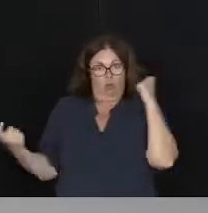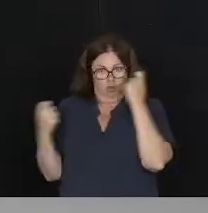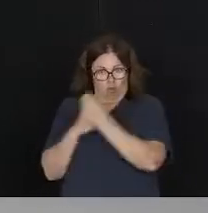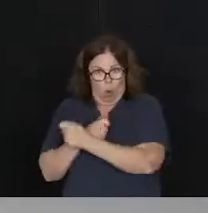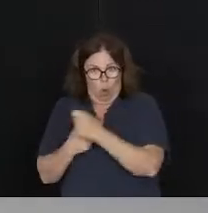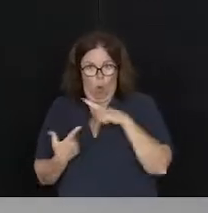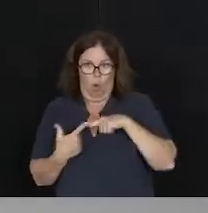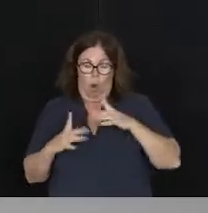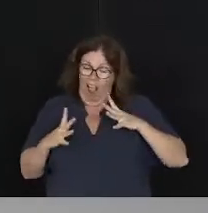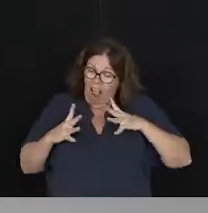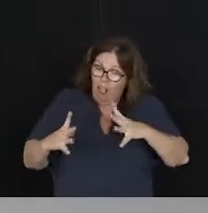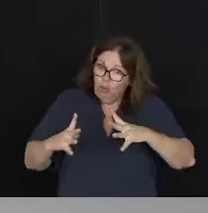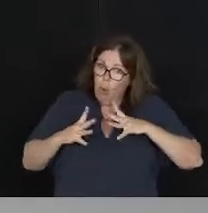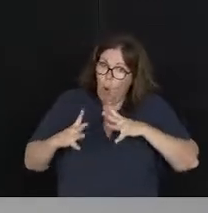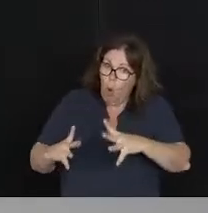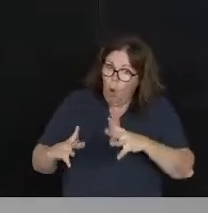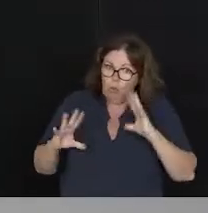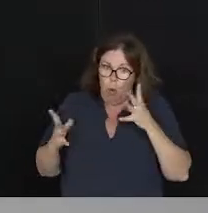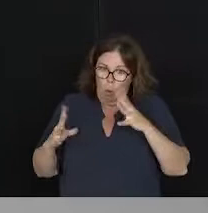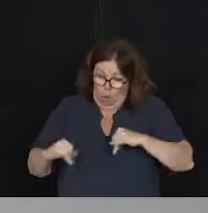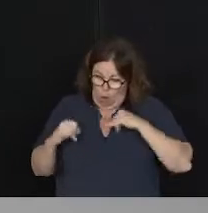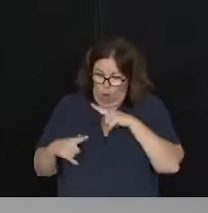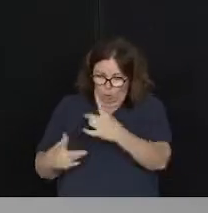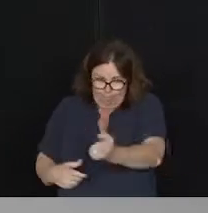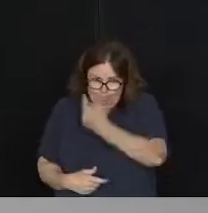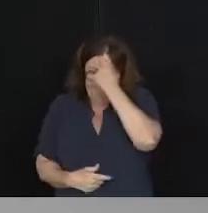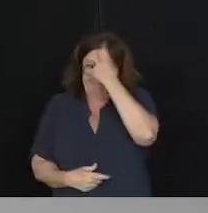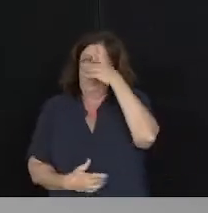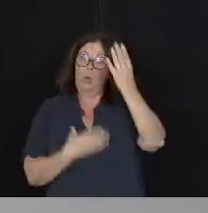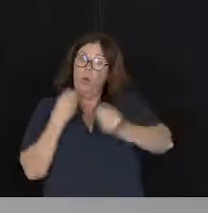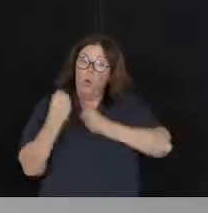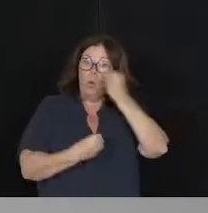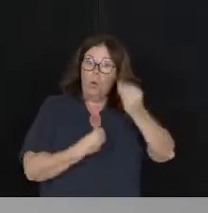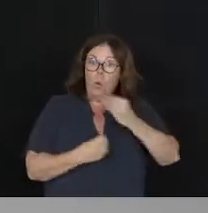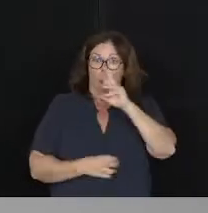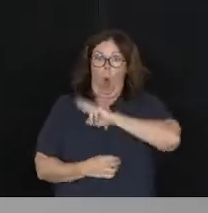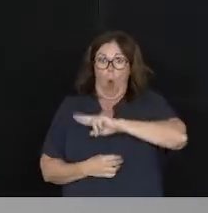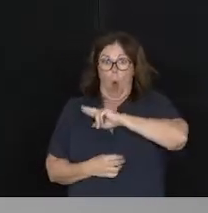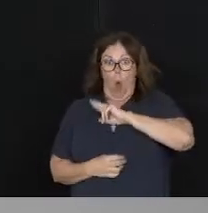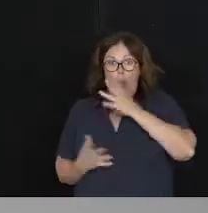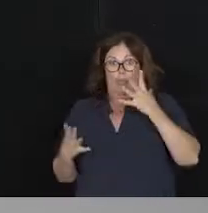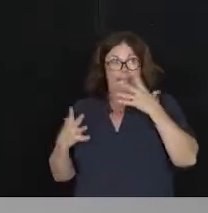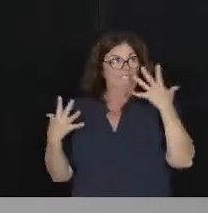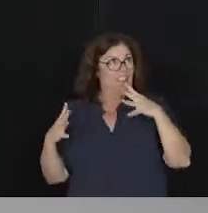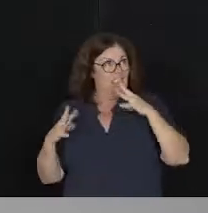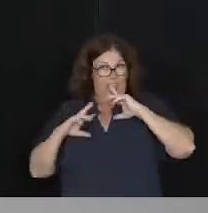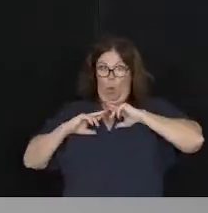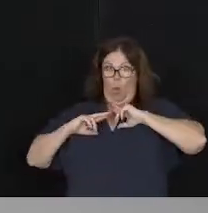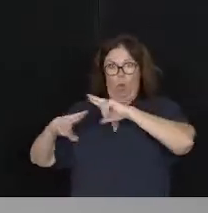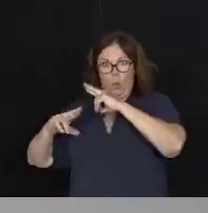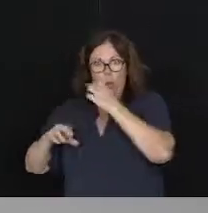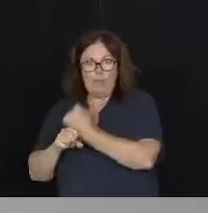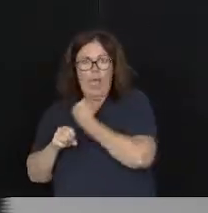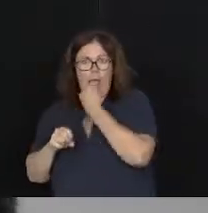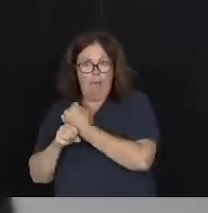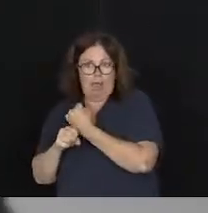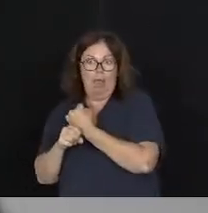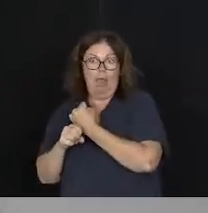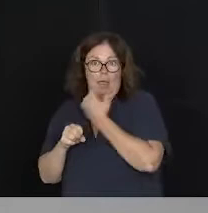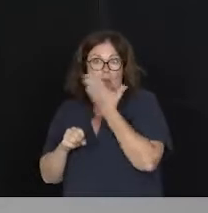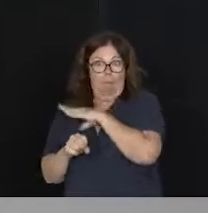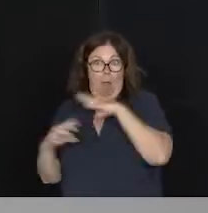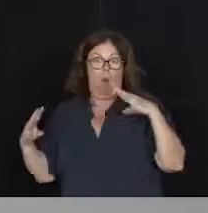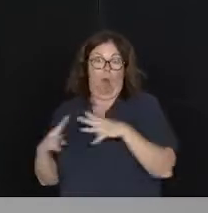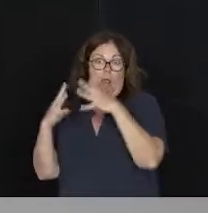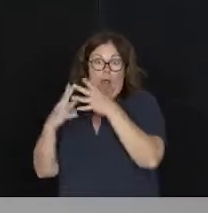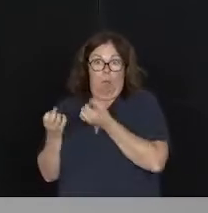formes d'engagement pour les trop jeunes, des formes de réemploi pour les retraités, voire les vieillards. On a beaucoup d'exemples. Donc les trois